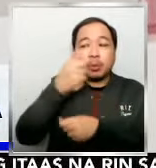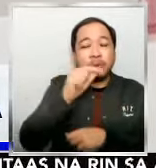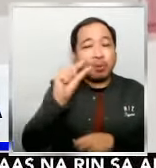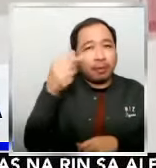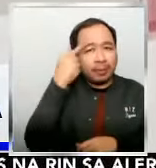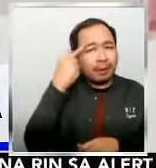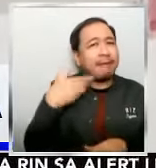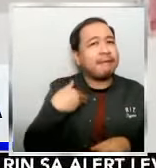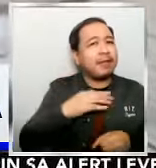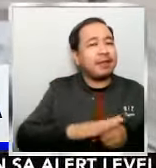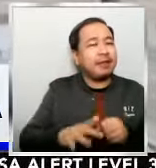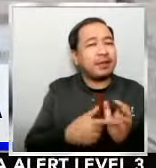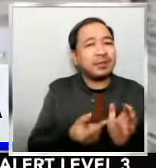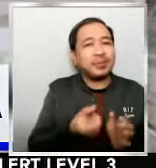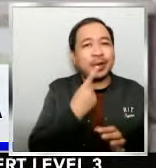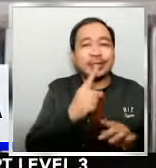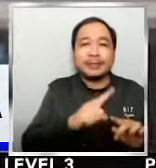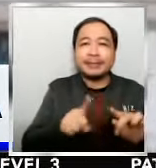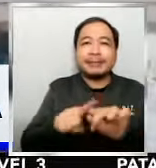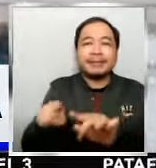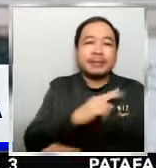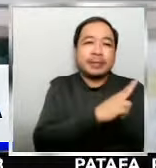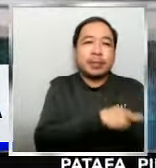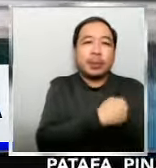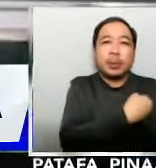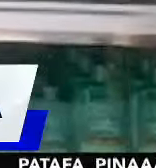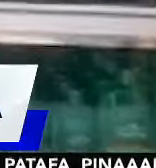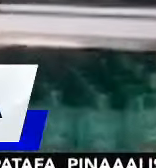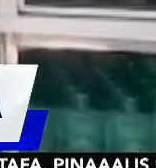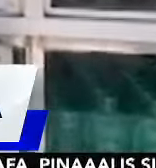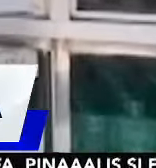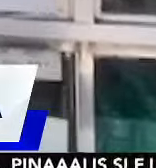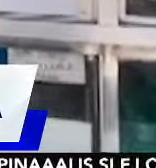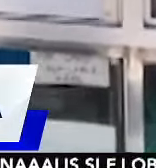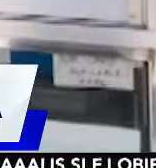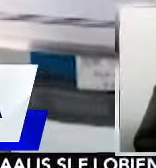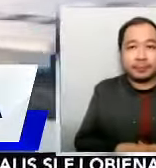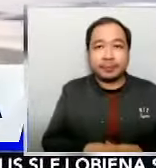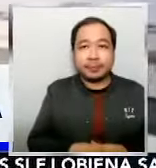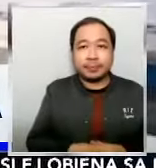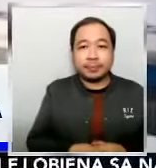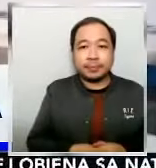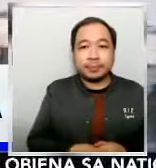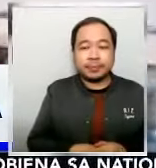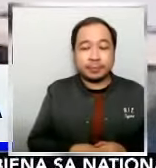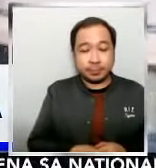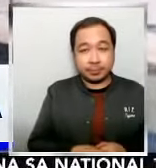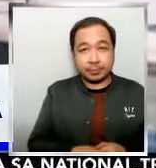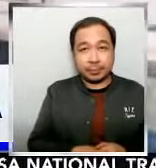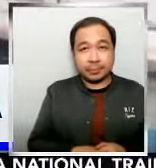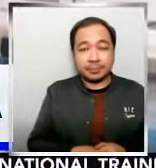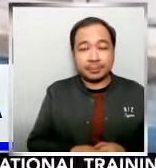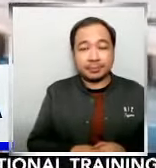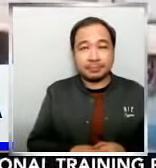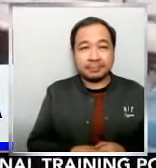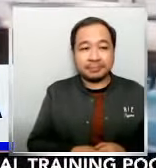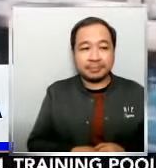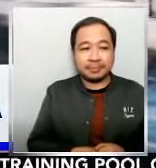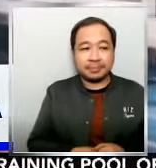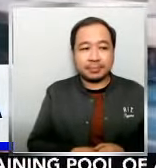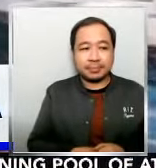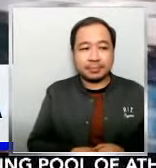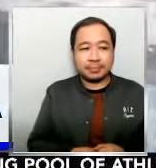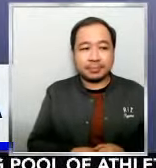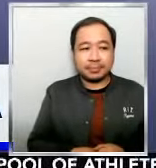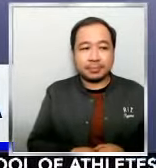gamot sa mga ospital. Para sa GMA Regional TV Balitang Amyanan, Russell Simorio, nakatutok, 24